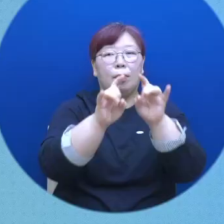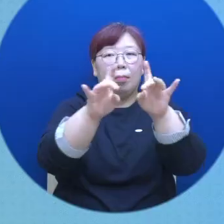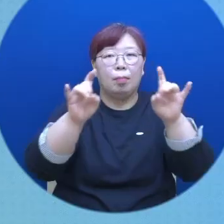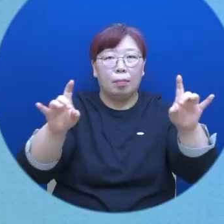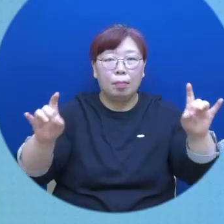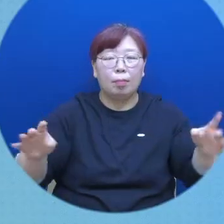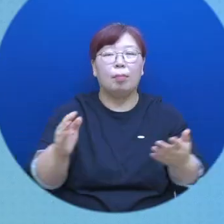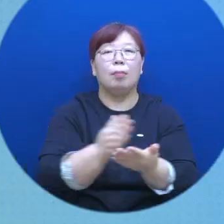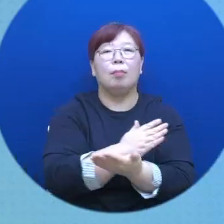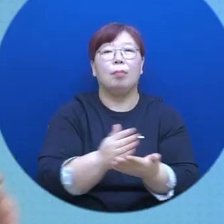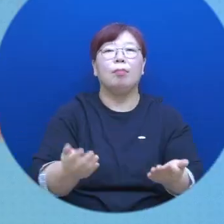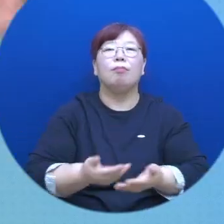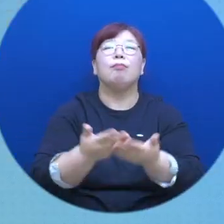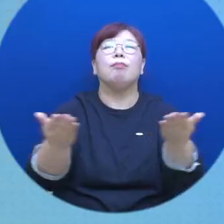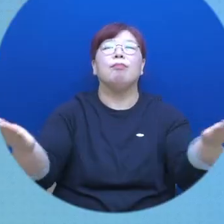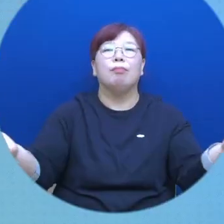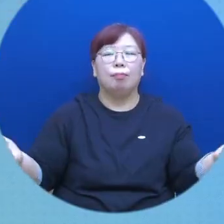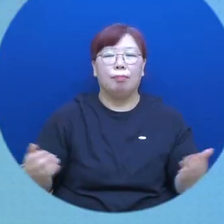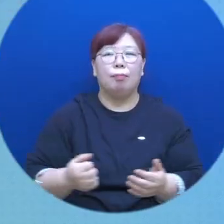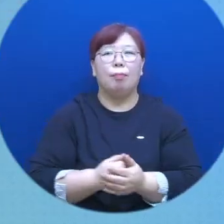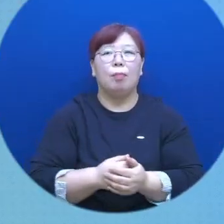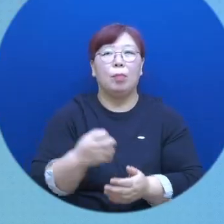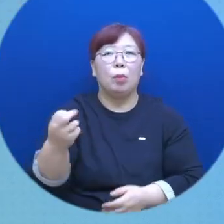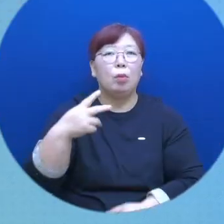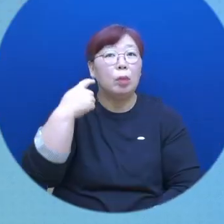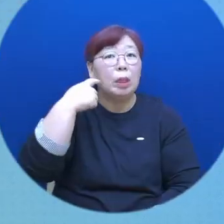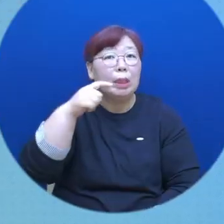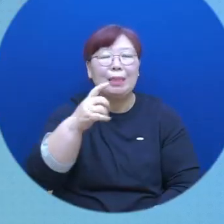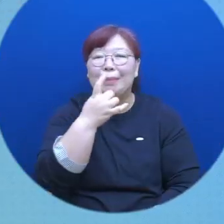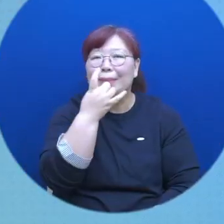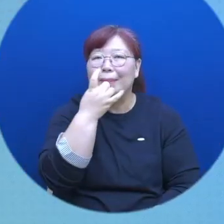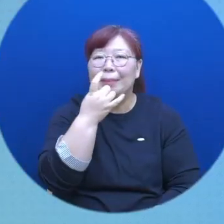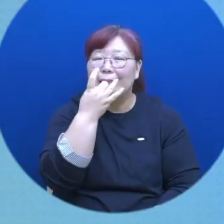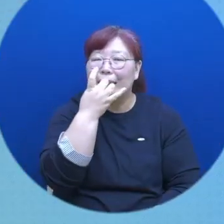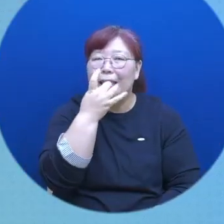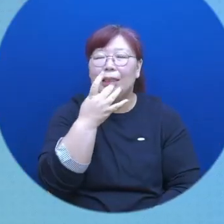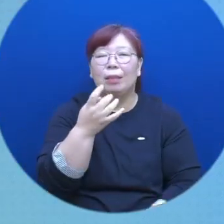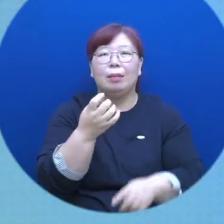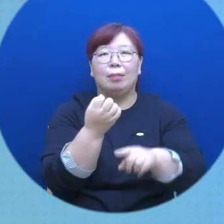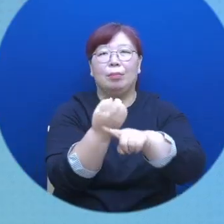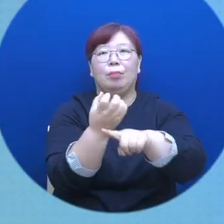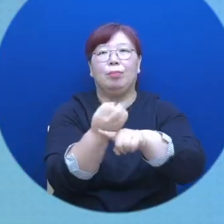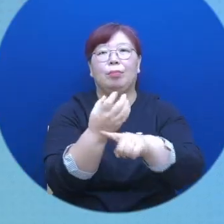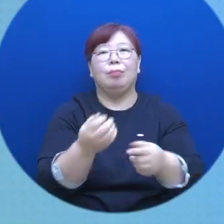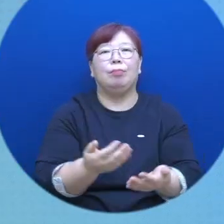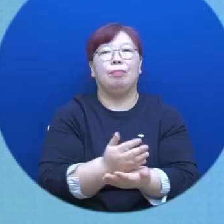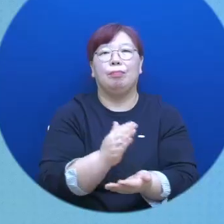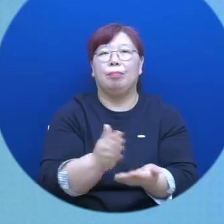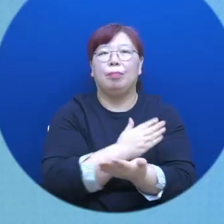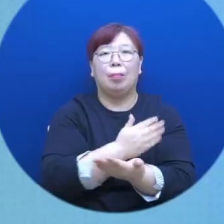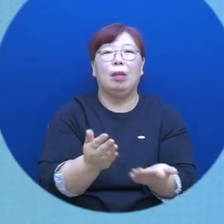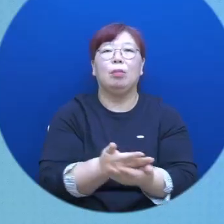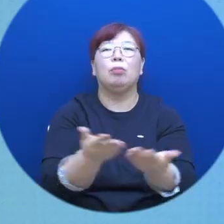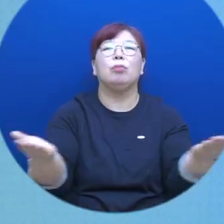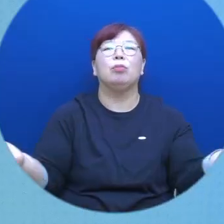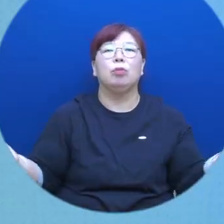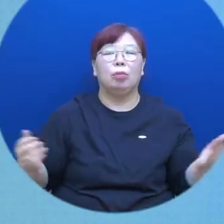아들들에게 줍니다. 그리고 금은 보화를 그들에게 안겨줍니다. 세월이